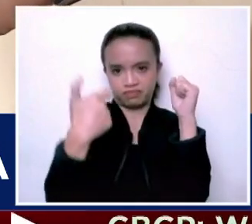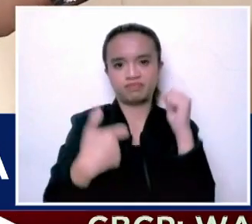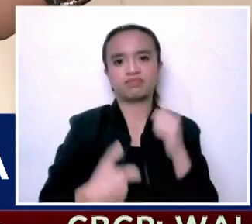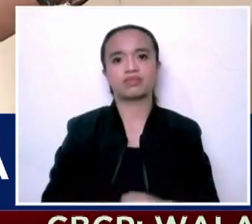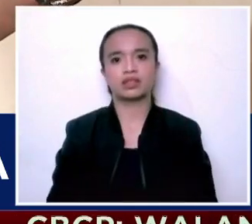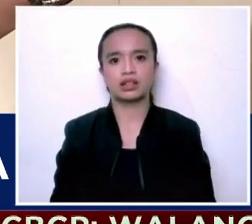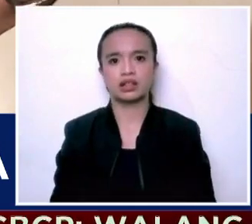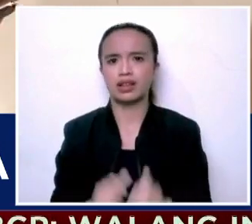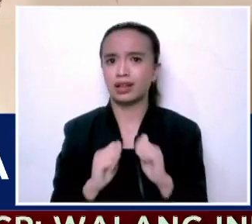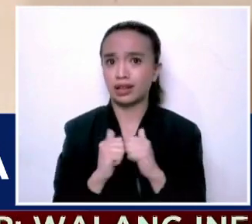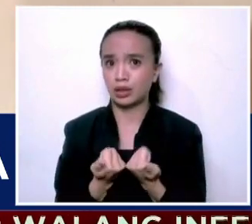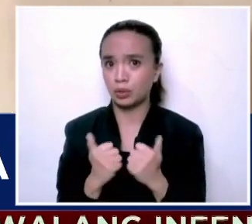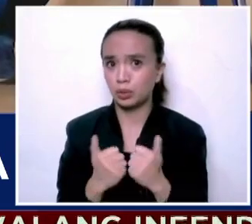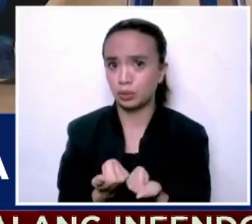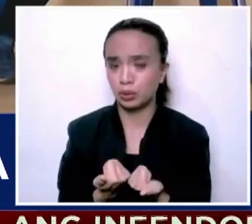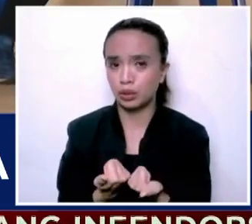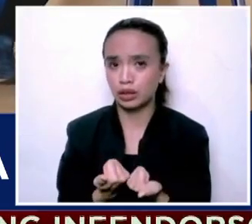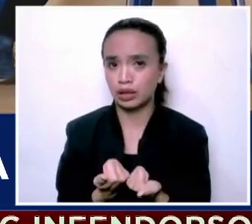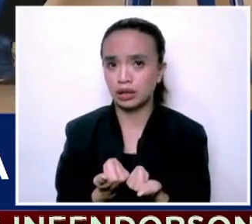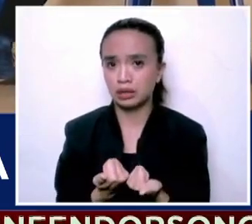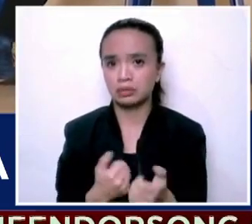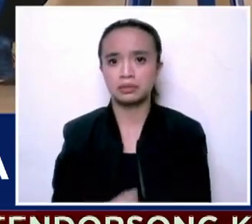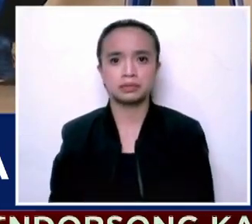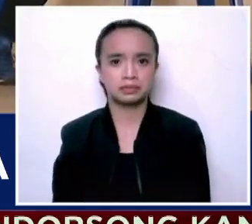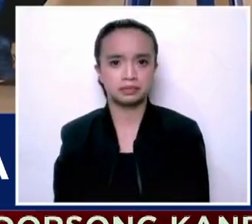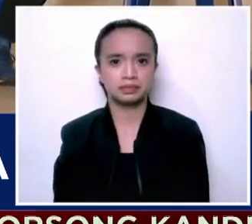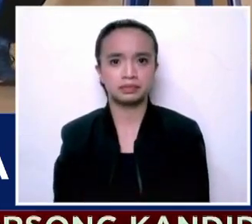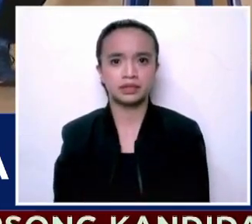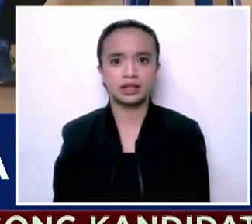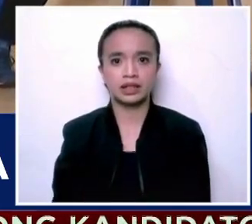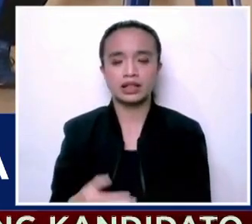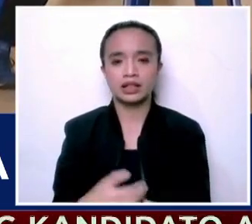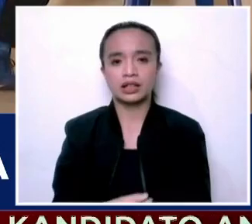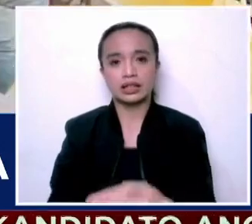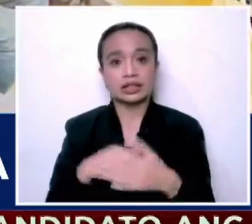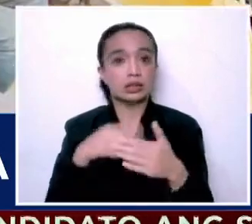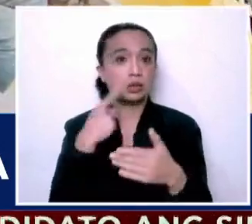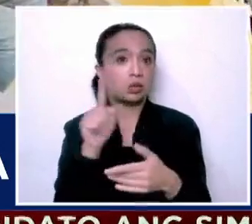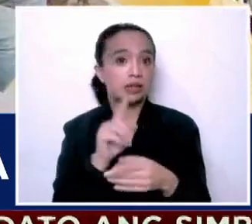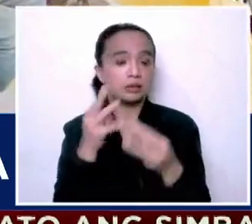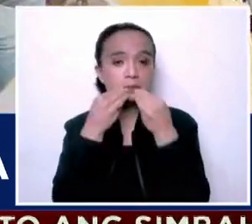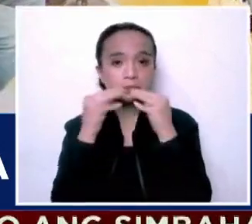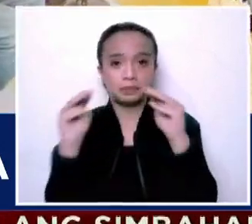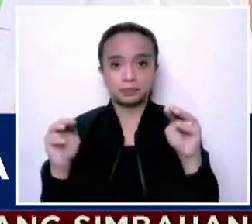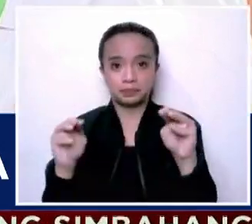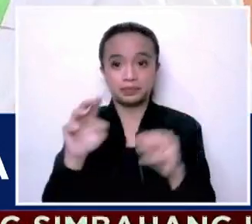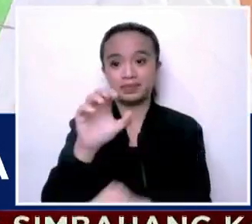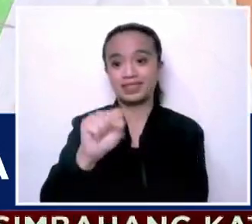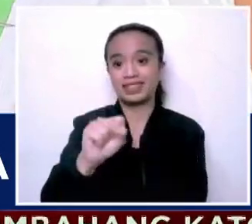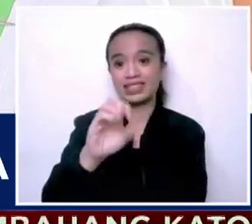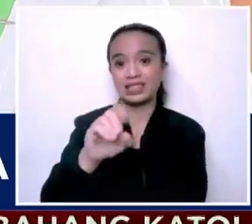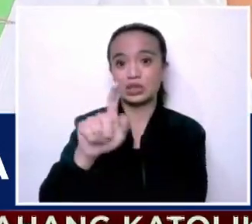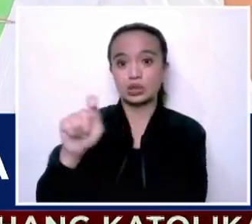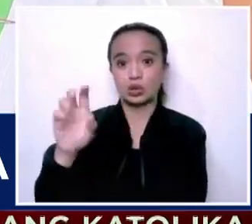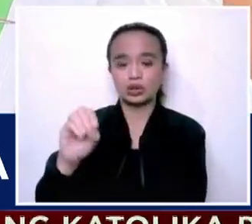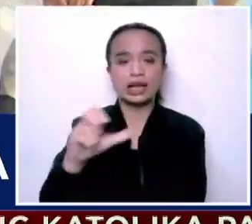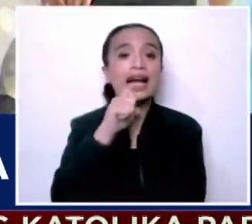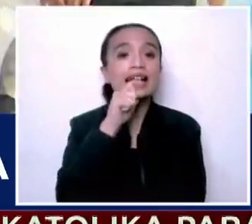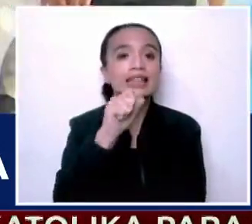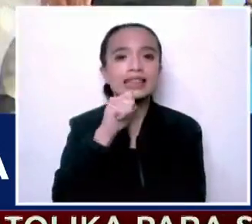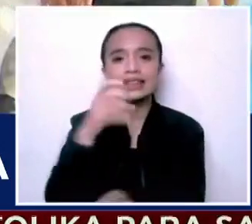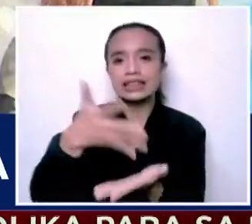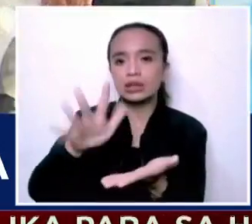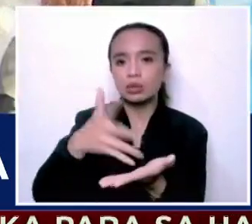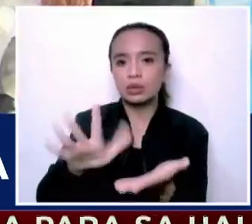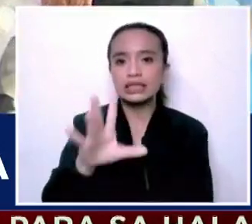Paano kayo ngayong matutukso pa? Mabuhay Santa Cruz! Mensahe ni Soto, hindi masasayang ang 700 milyong pisong nawawala